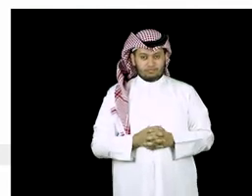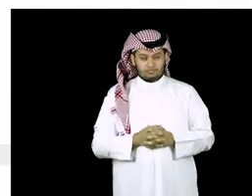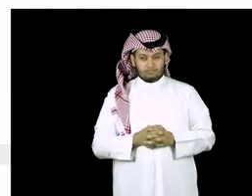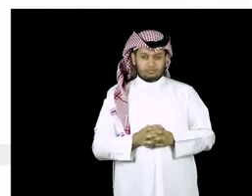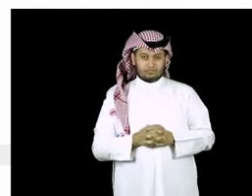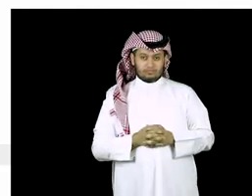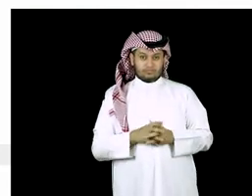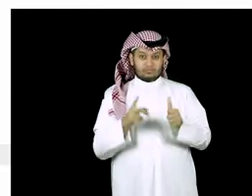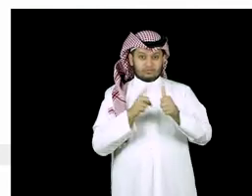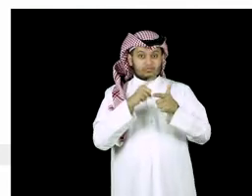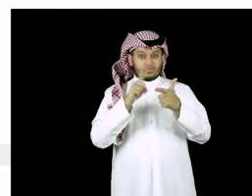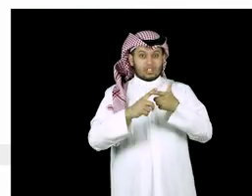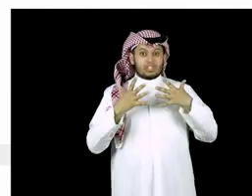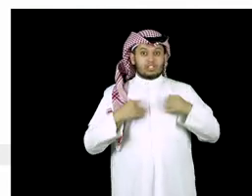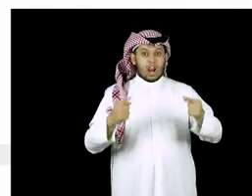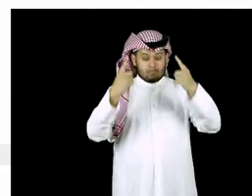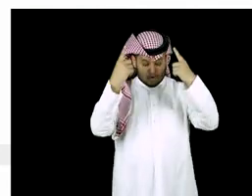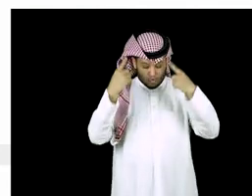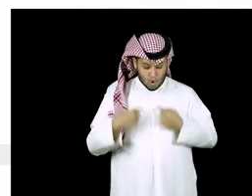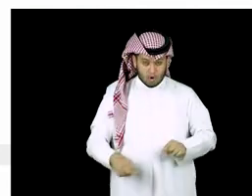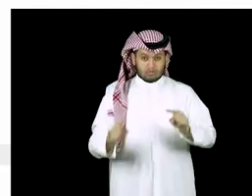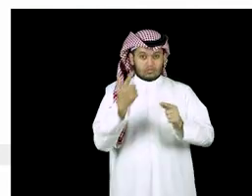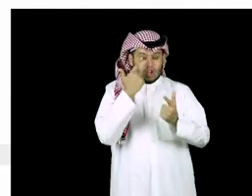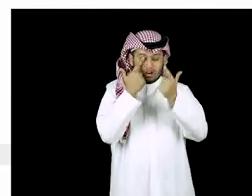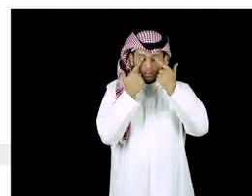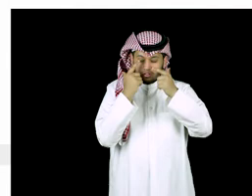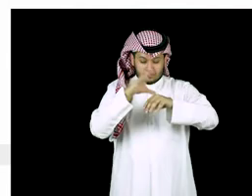الشرط الثاني سلامة الحواس والأعضاء.